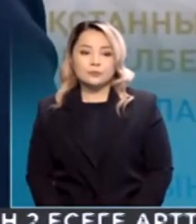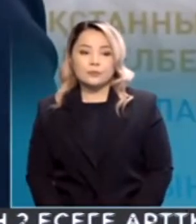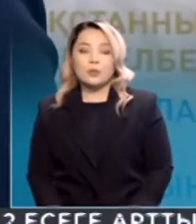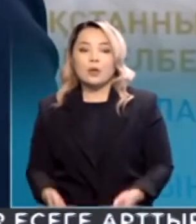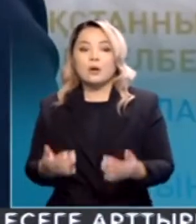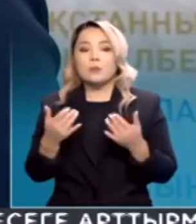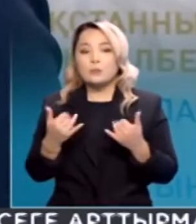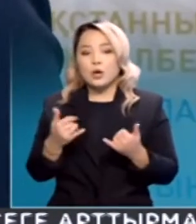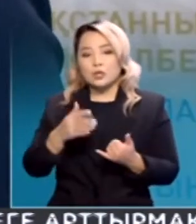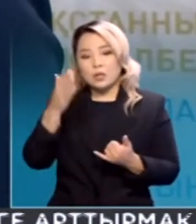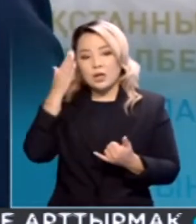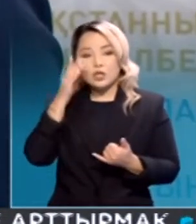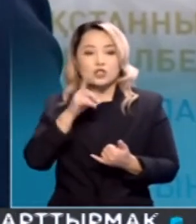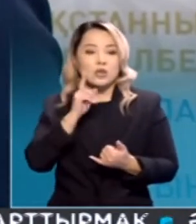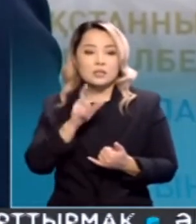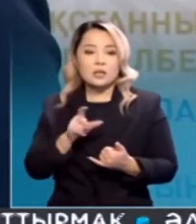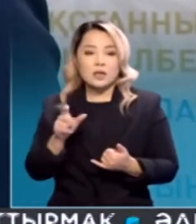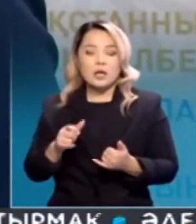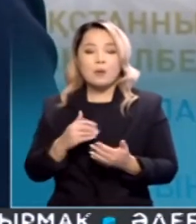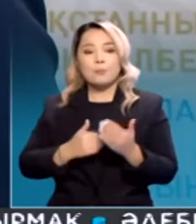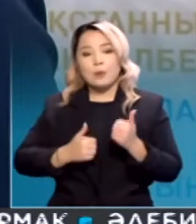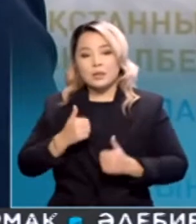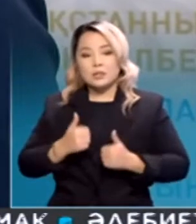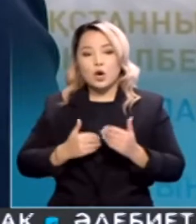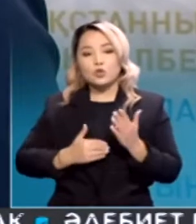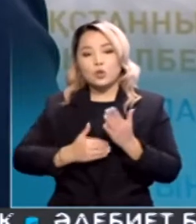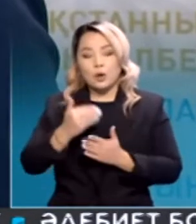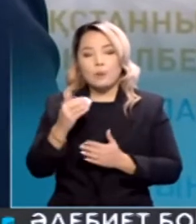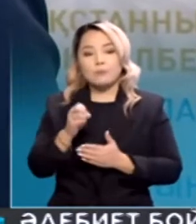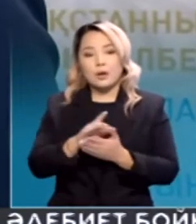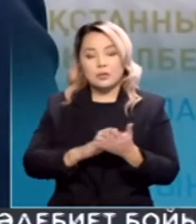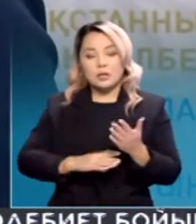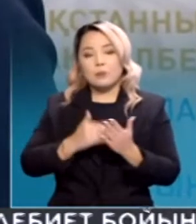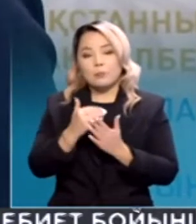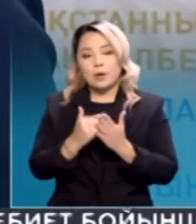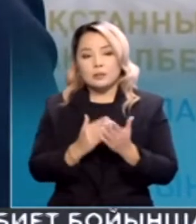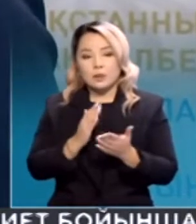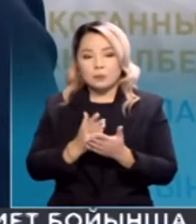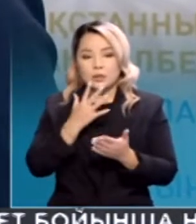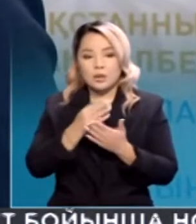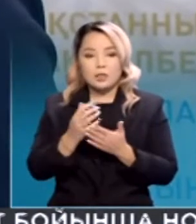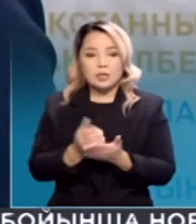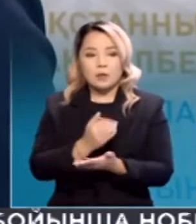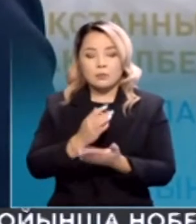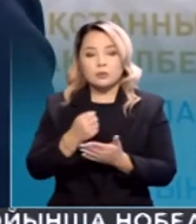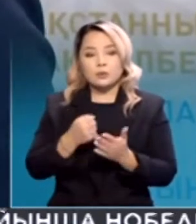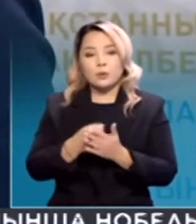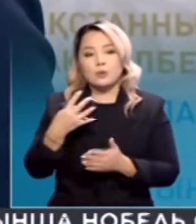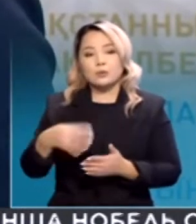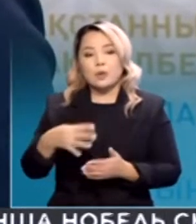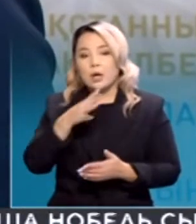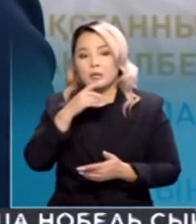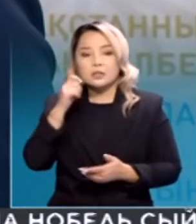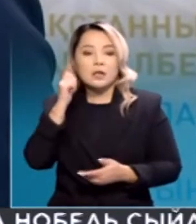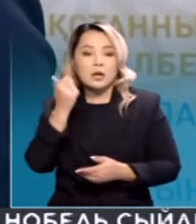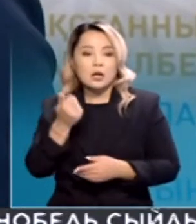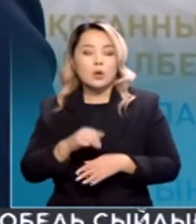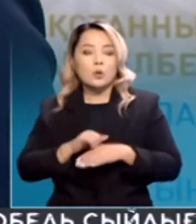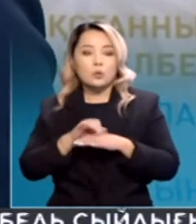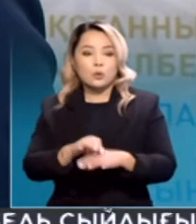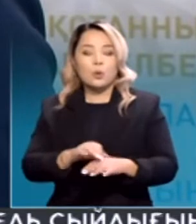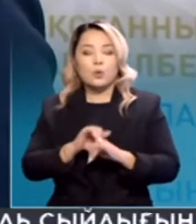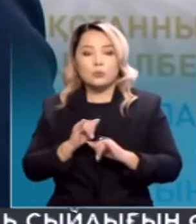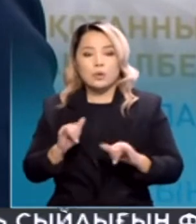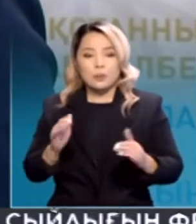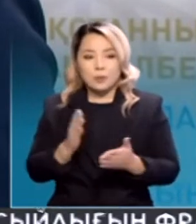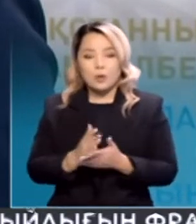Қазір дарынды жастар арасында бәсекелестік жоғары. Бағдарлама жалғасын табады. Оған қатысушылардың жасын 40 жасқа дейін көтердік. Бүгінгі таңда 30 адамды